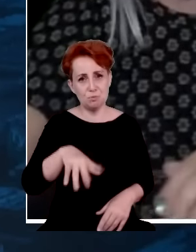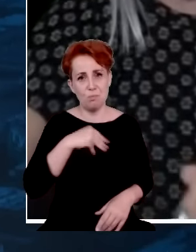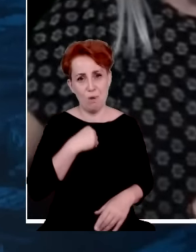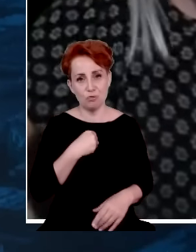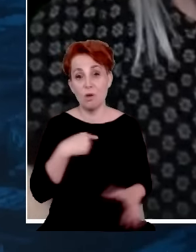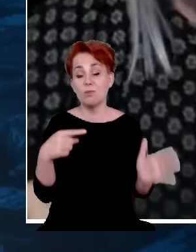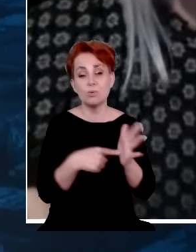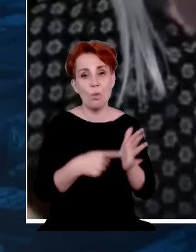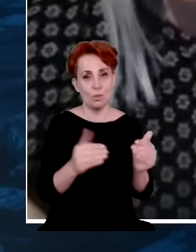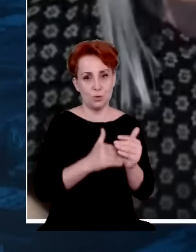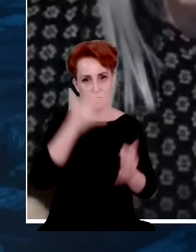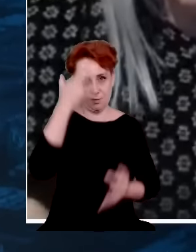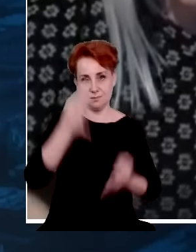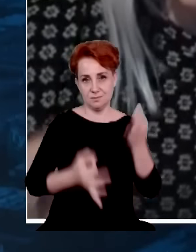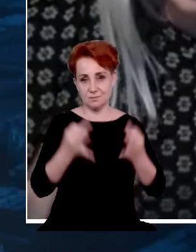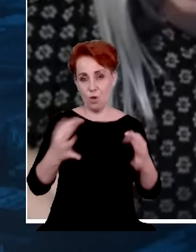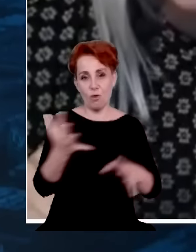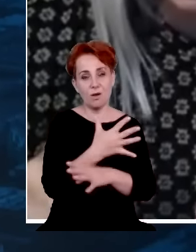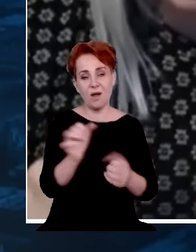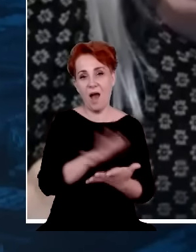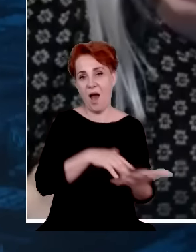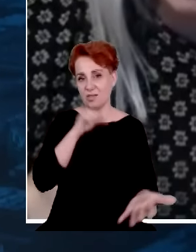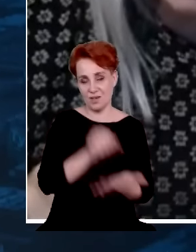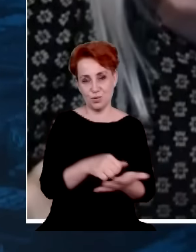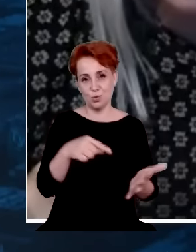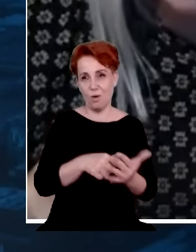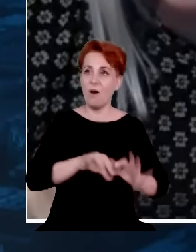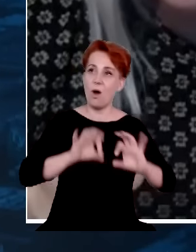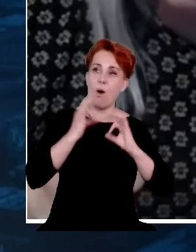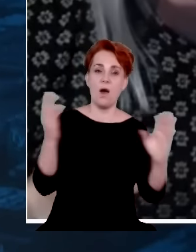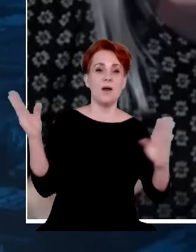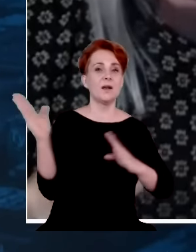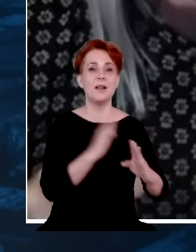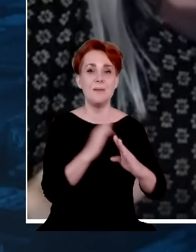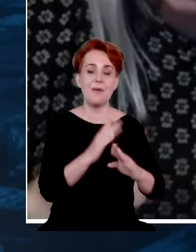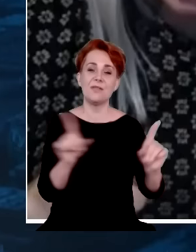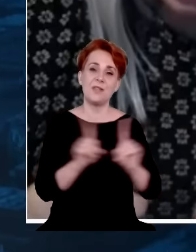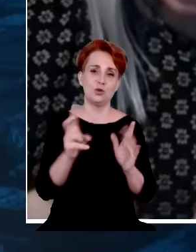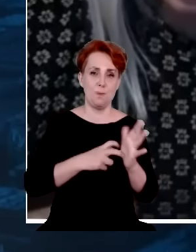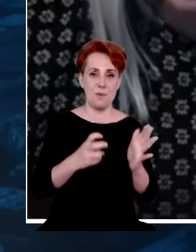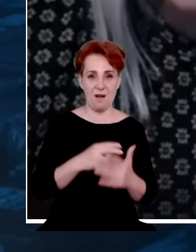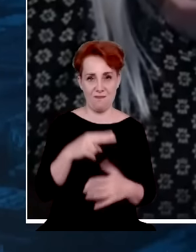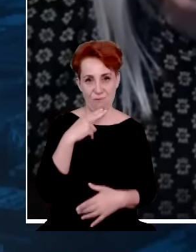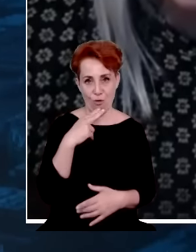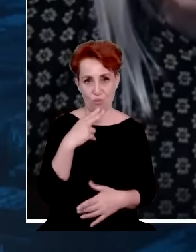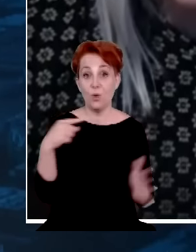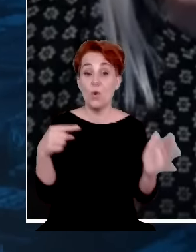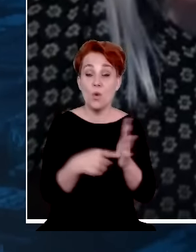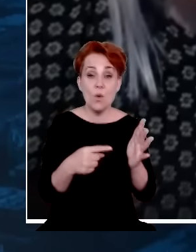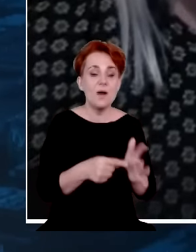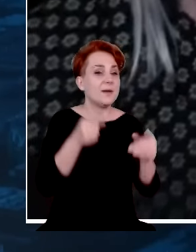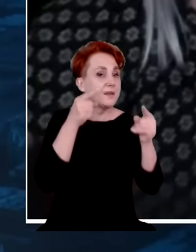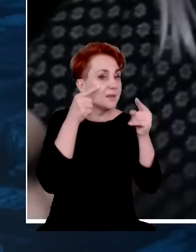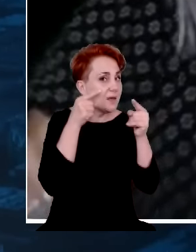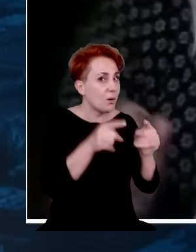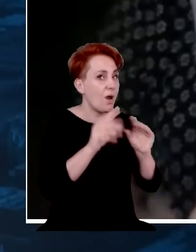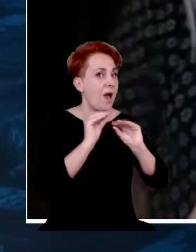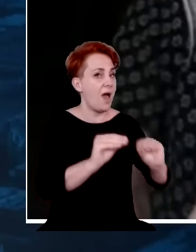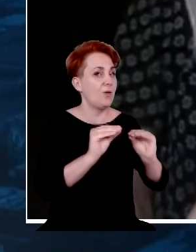powinniśmy też zastanowić nad katastrofą w ogóle klimatyczną ale między innymi brakiem wody i w tym kierunku kierunku edukacji